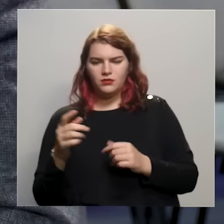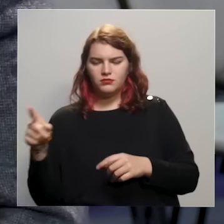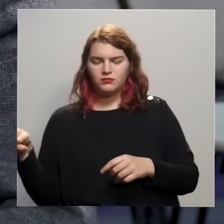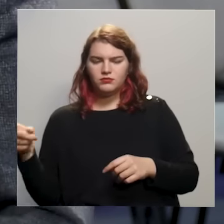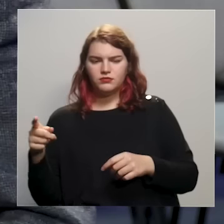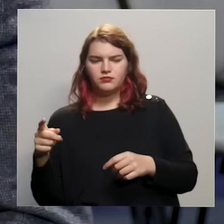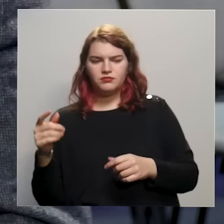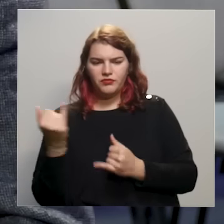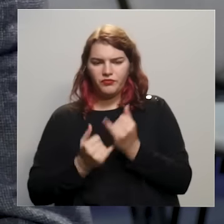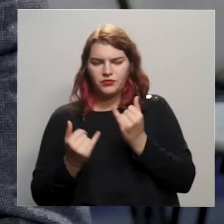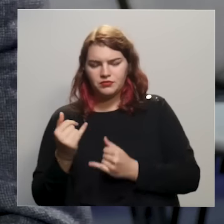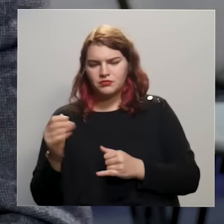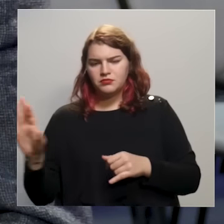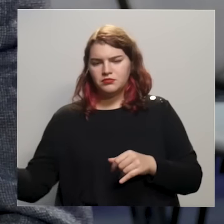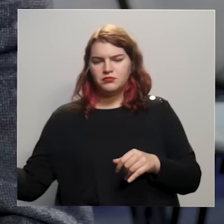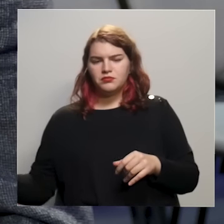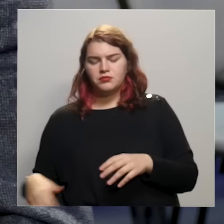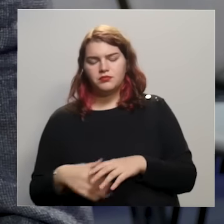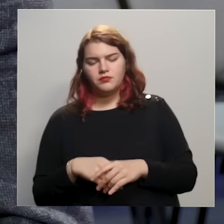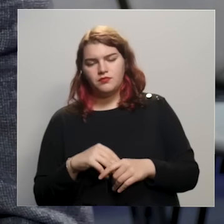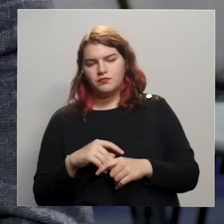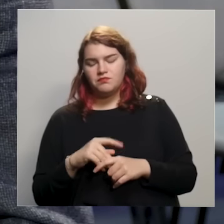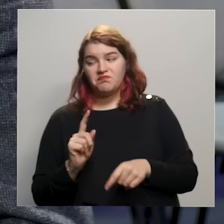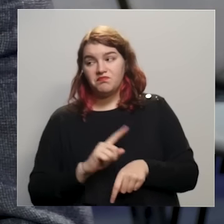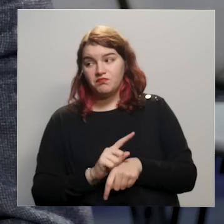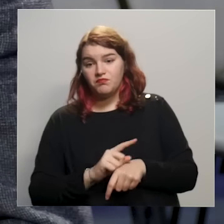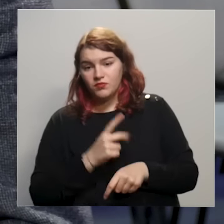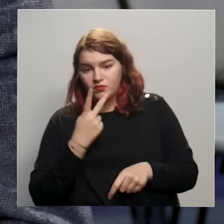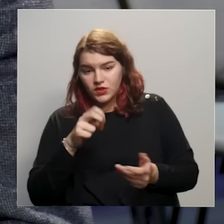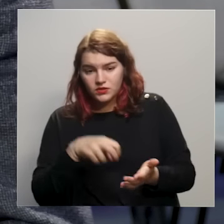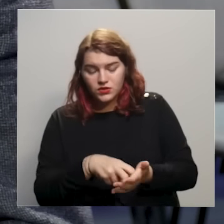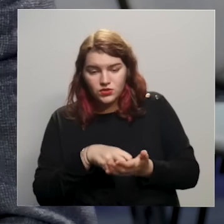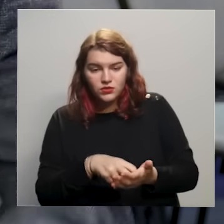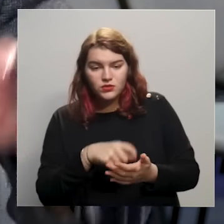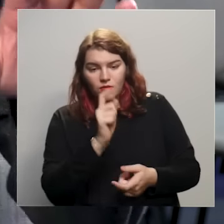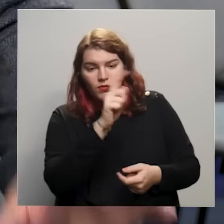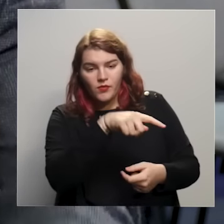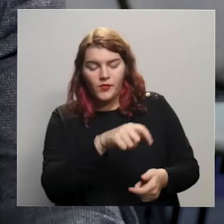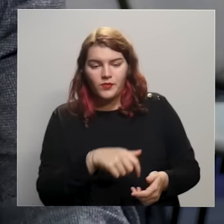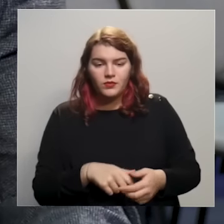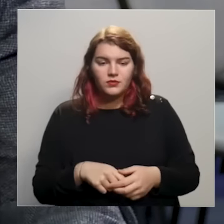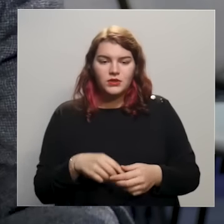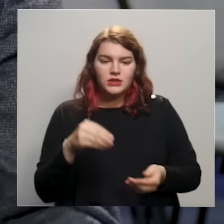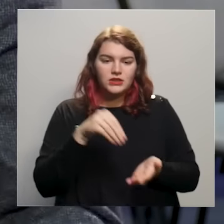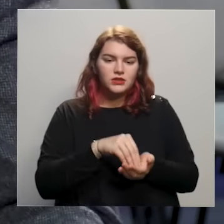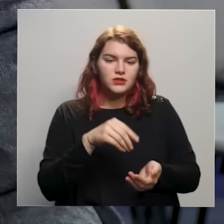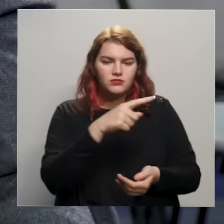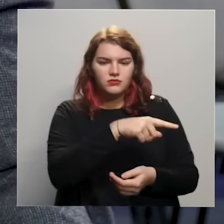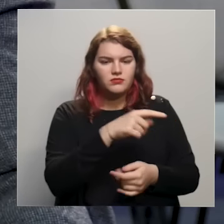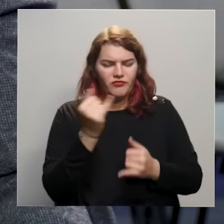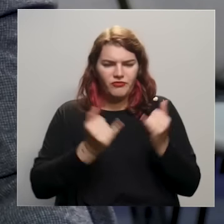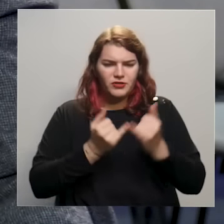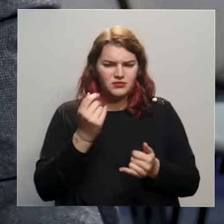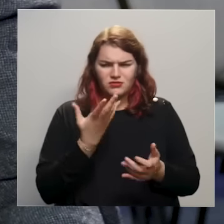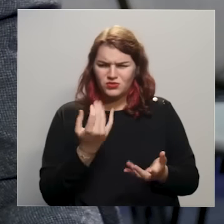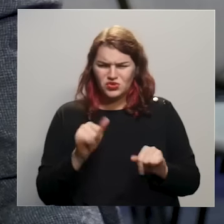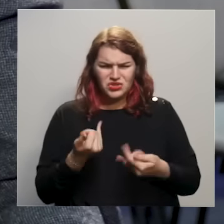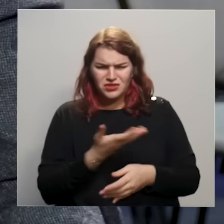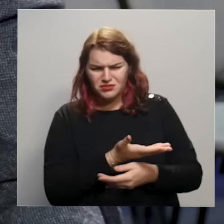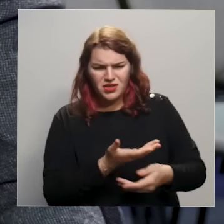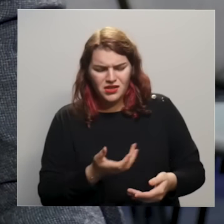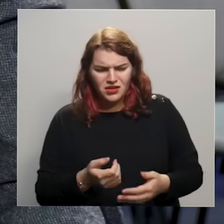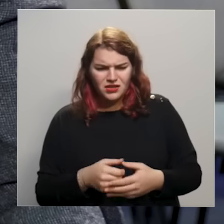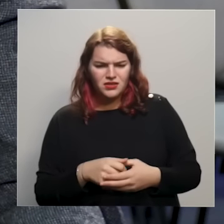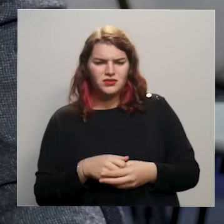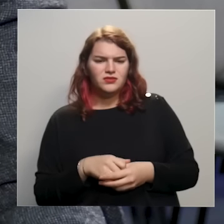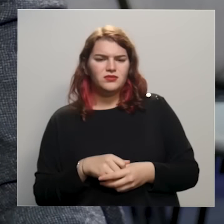ce, mai așa. Și la un moment dat îl văd în genunchi, în fân acolo jos, mă, dar ce s-a întâmplat cu el?